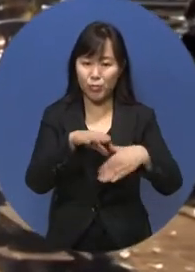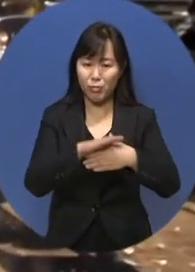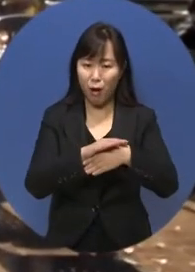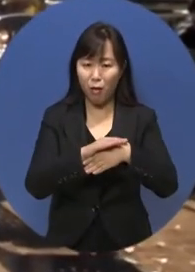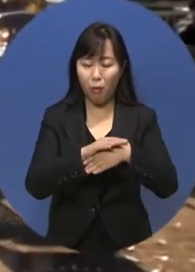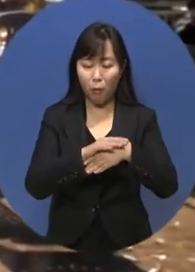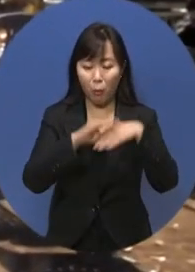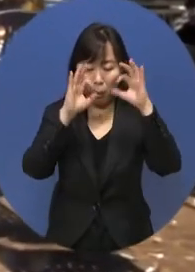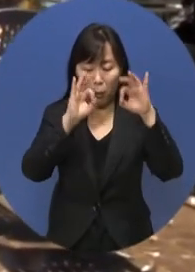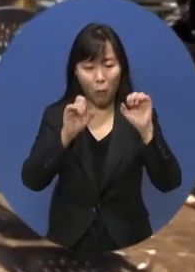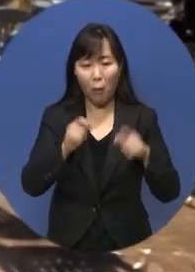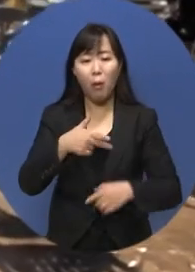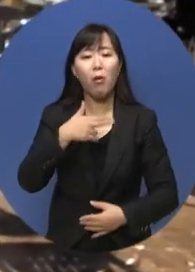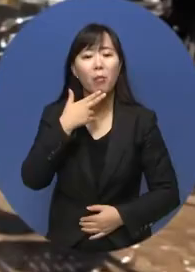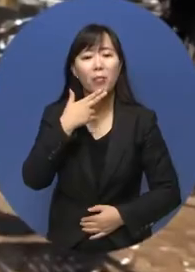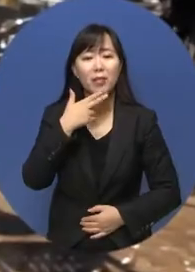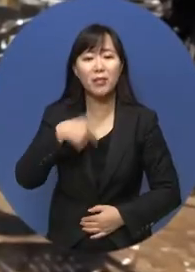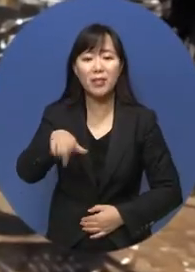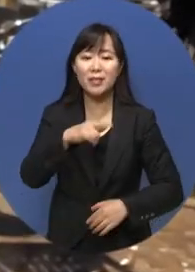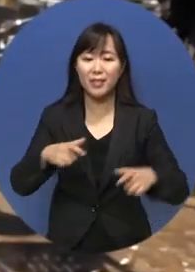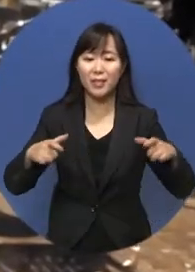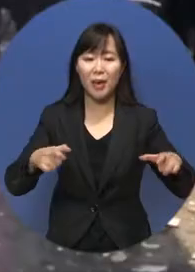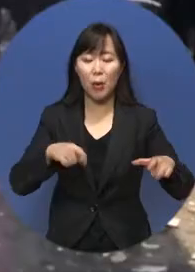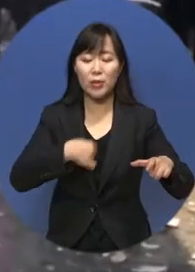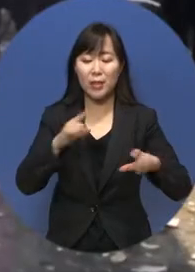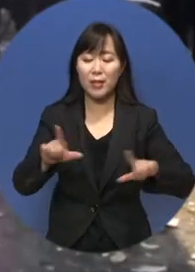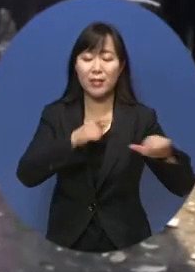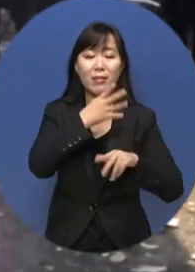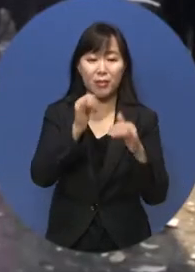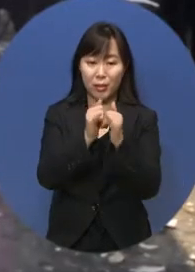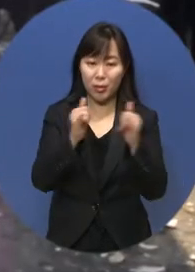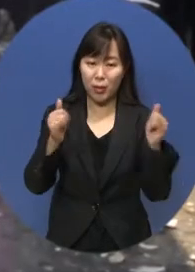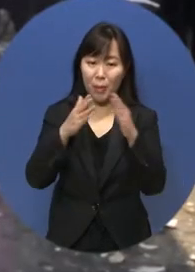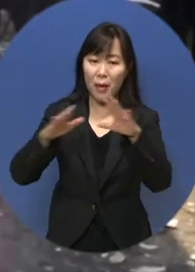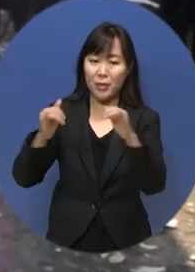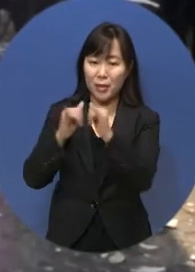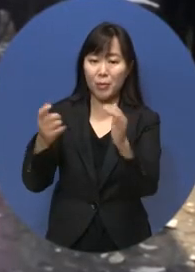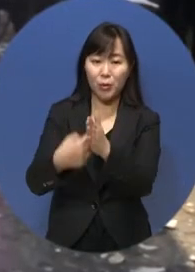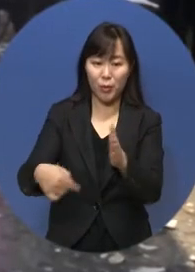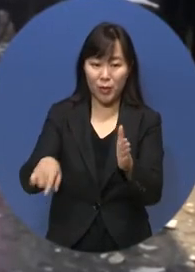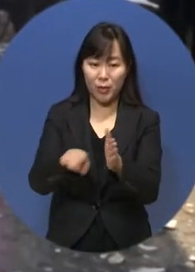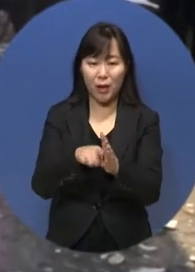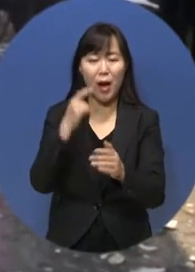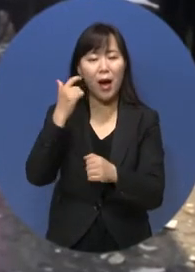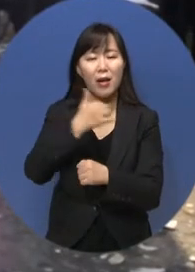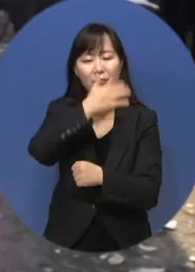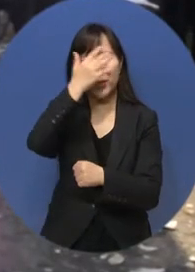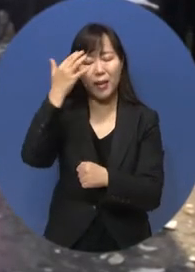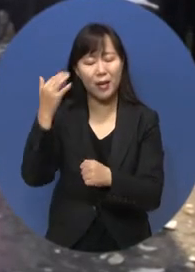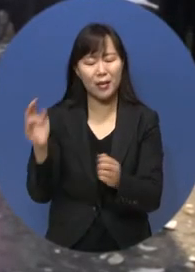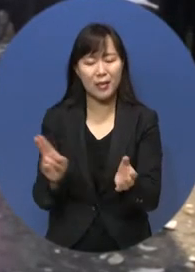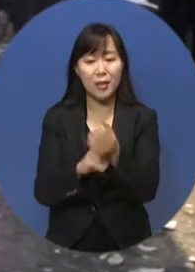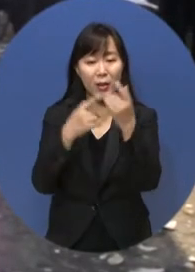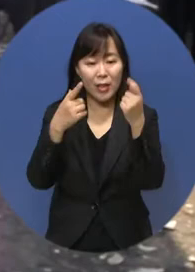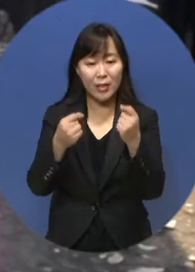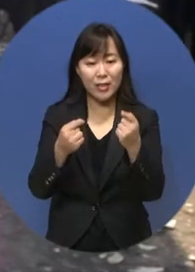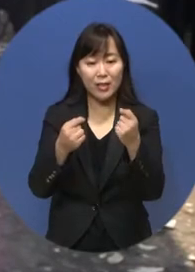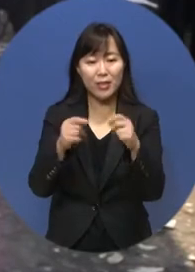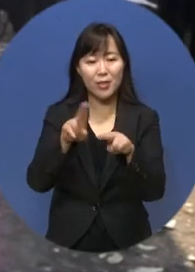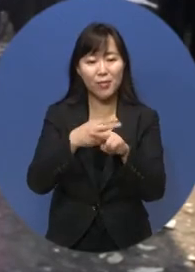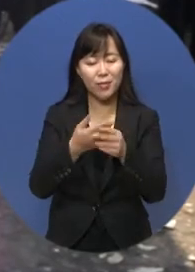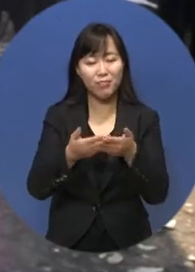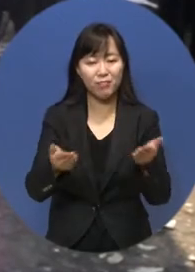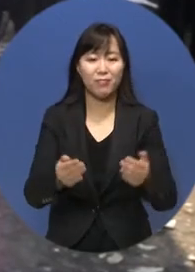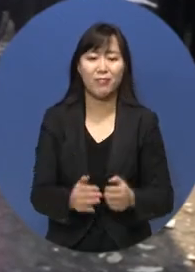접할 기회가 거의 없는 이 지역 독거 어르신들과 주민들을 위해 아름다운 기적과 같은 시간을